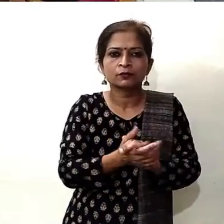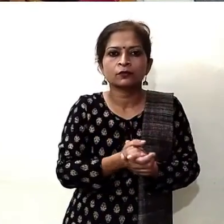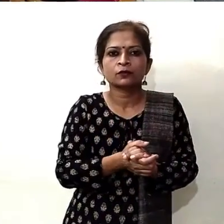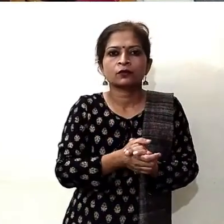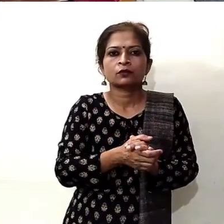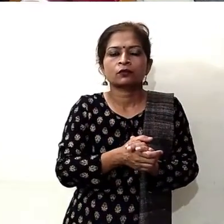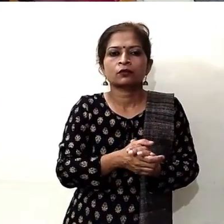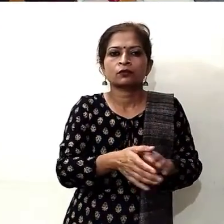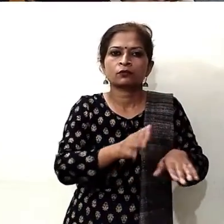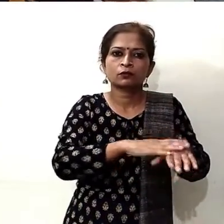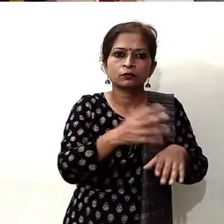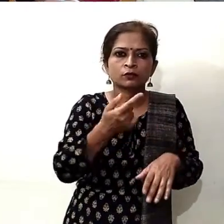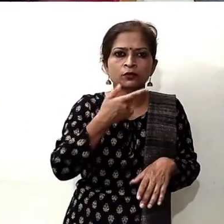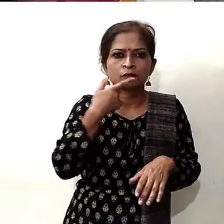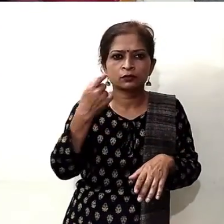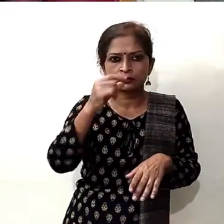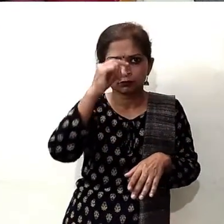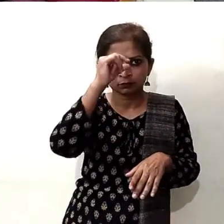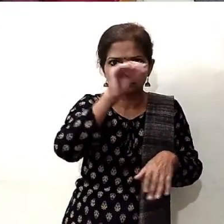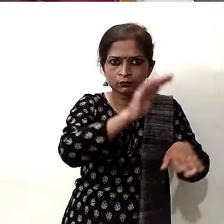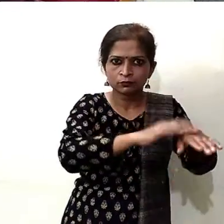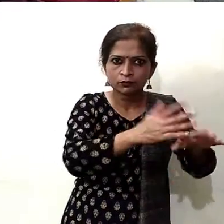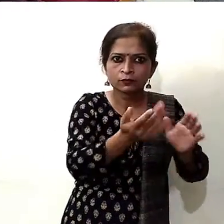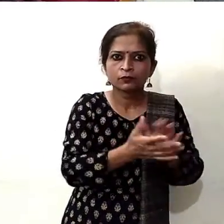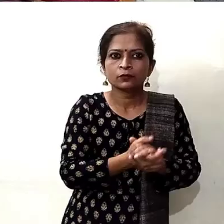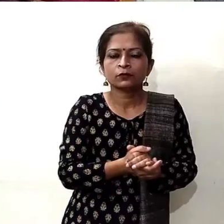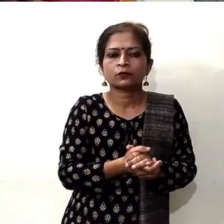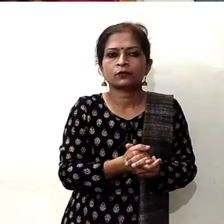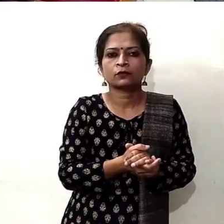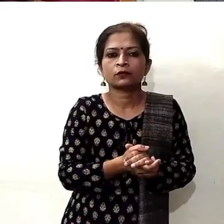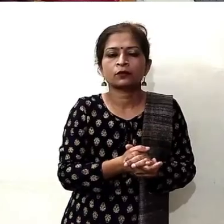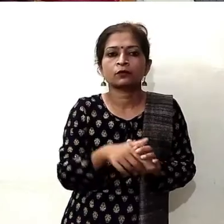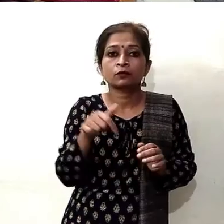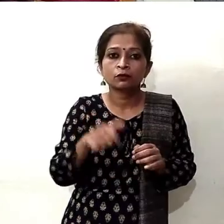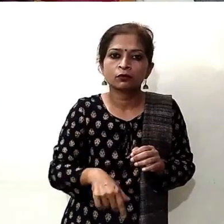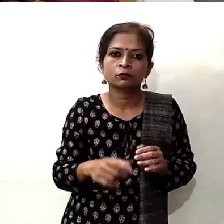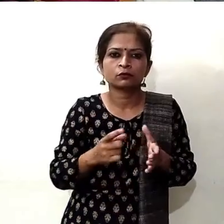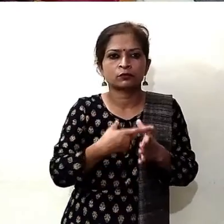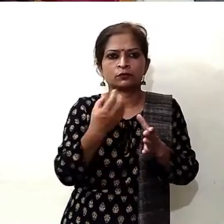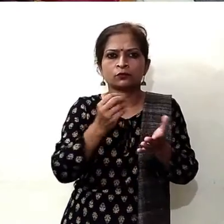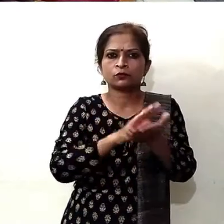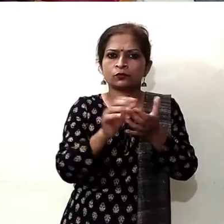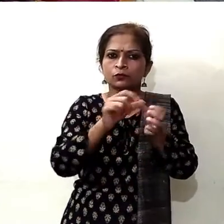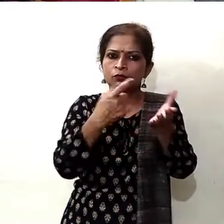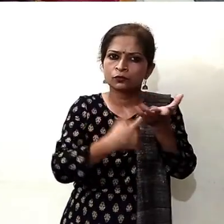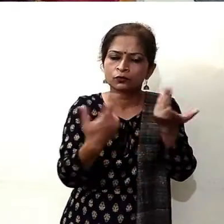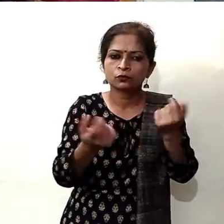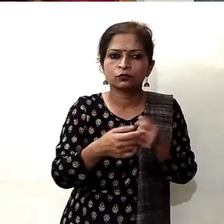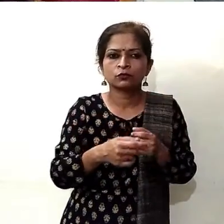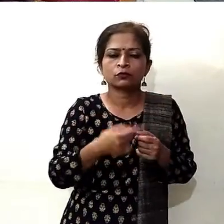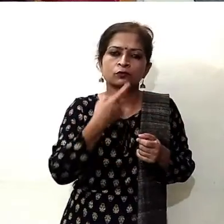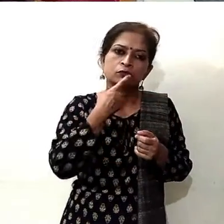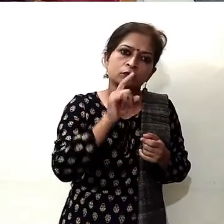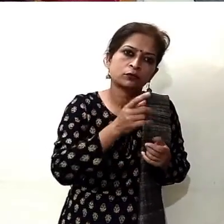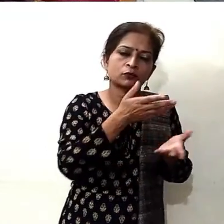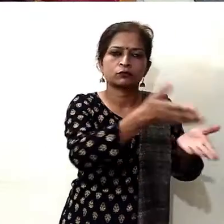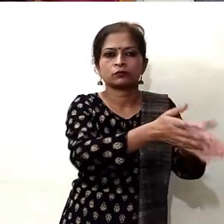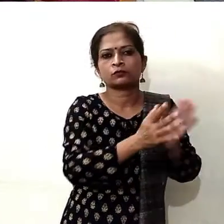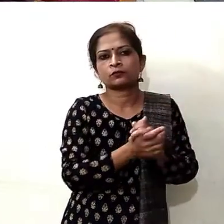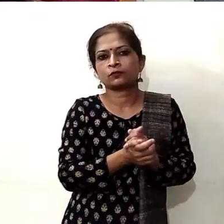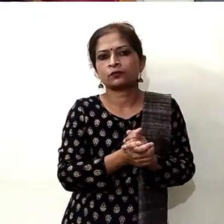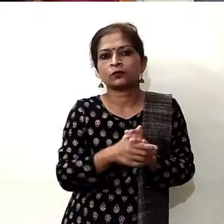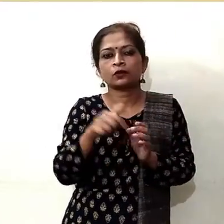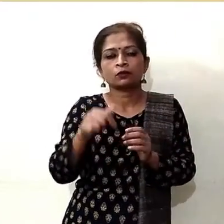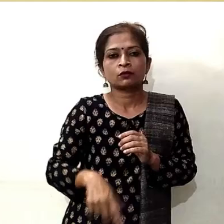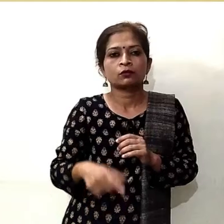से पति, जिसे पहनती है। फिर तो जौहर की अनुमति देके जाते हैं राणा रतन सिंह और युद्ध के लिए जाते हैं और